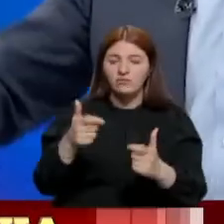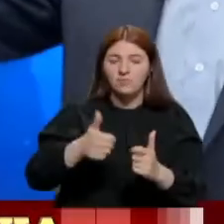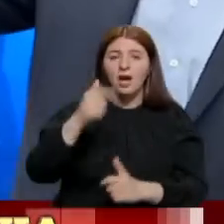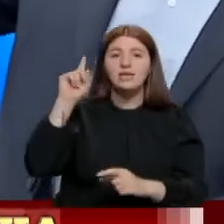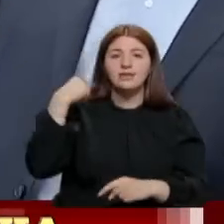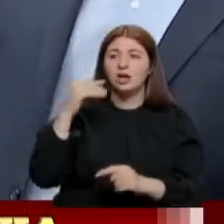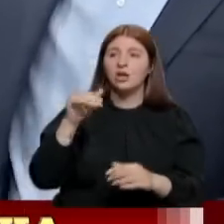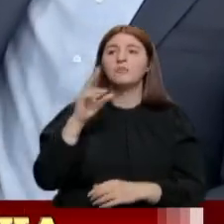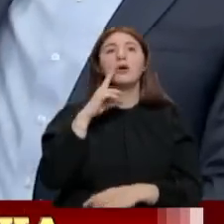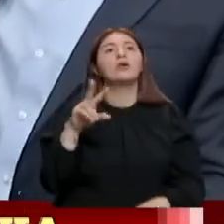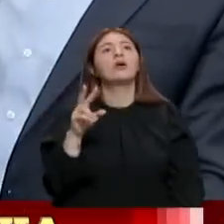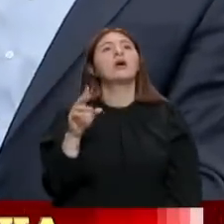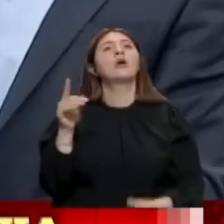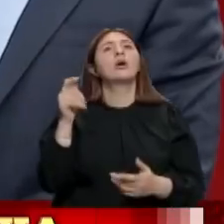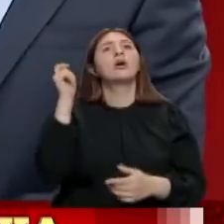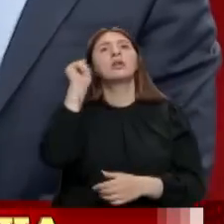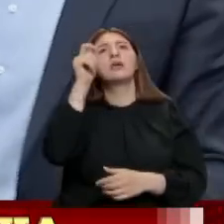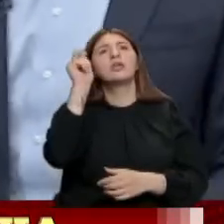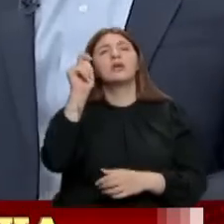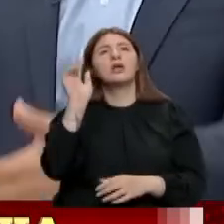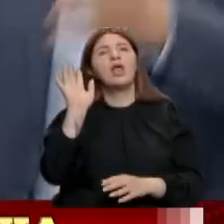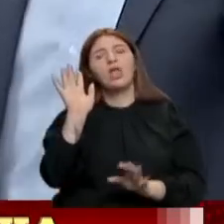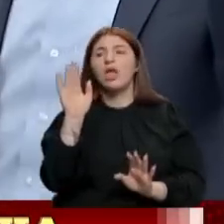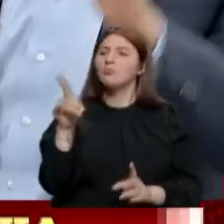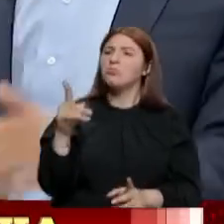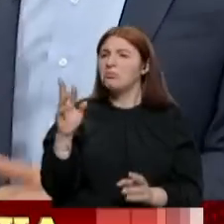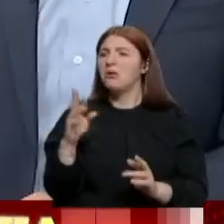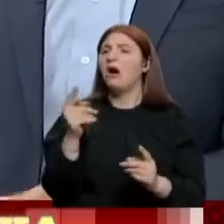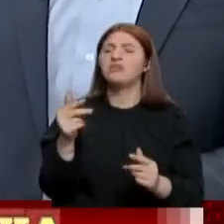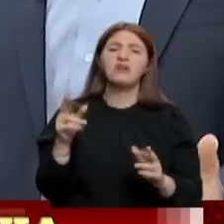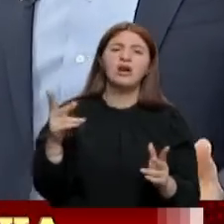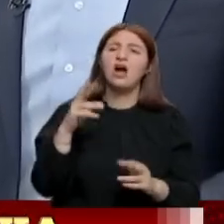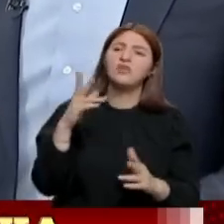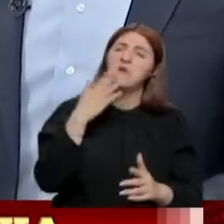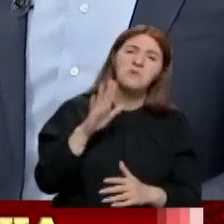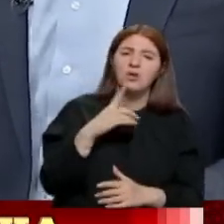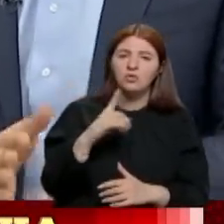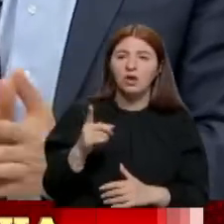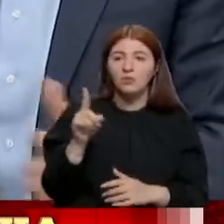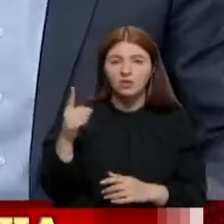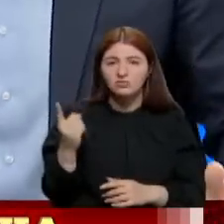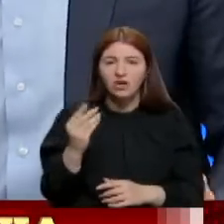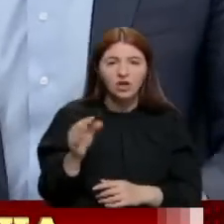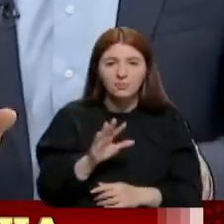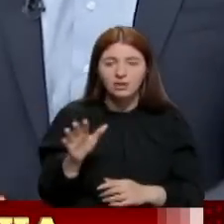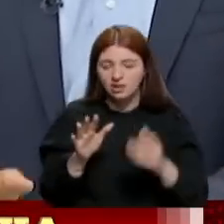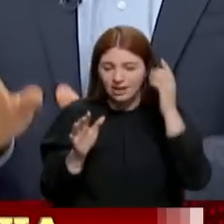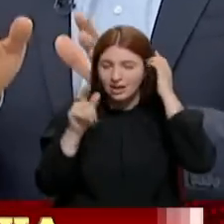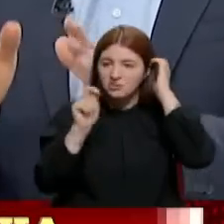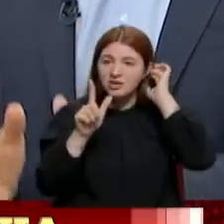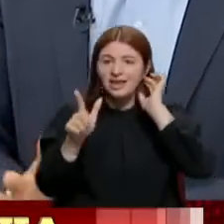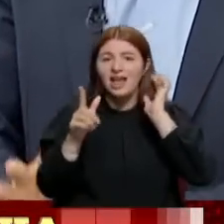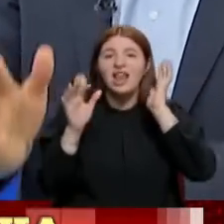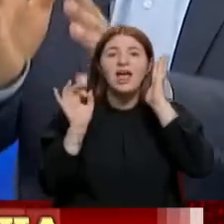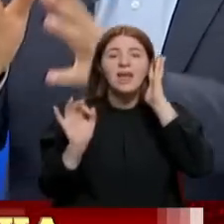geliyor. Dışarıdan bakıyor evin elinde bir çekiç şöyle tık tık yapıyor. Diyor ki bu az hasarlı ya da hasarsız diyor. Böyle bir şey olamaz. Yapılması